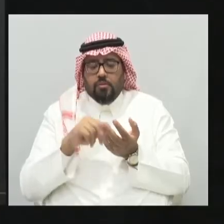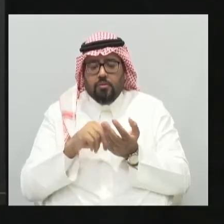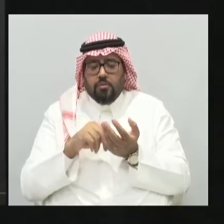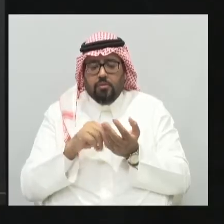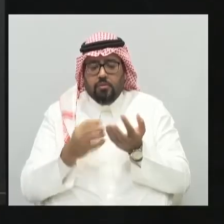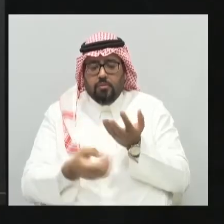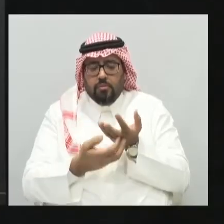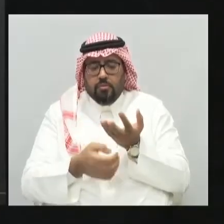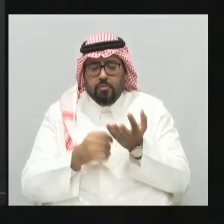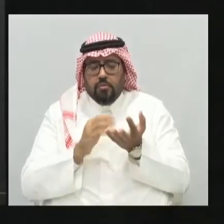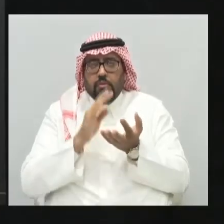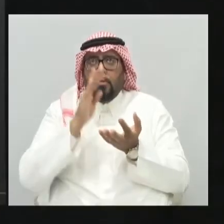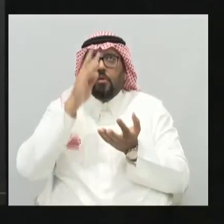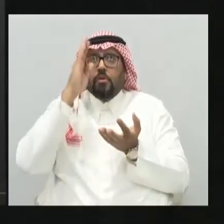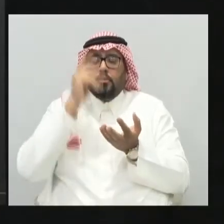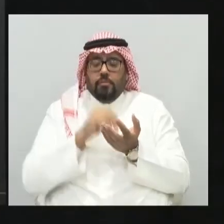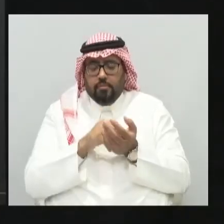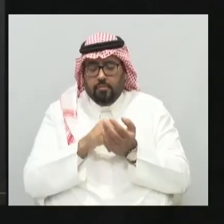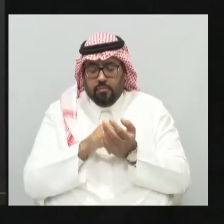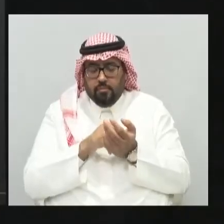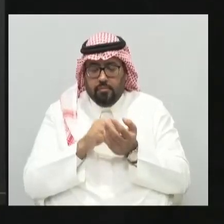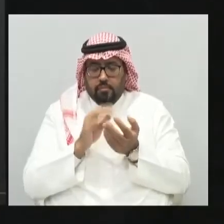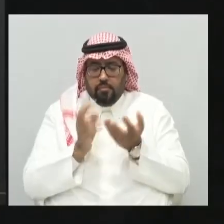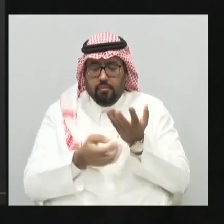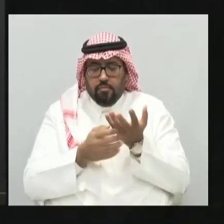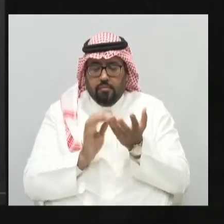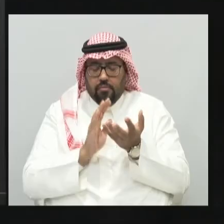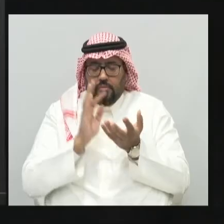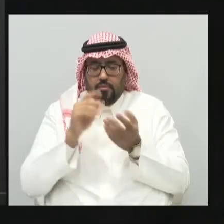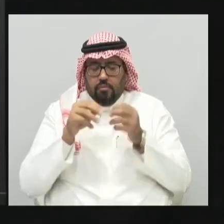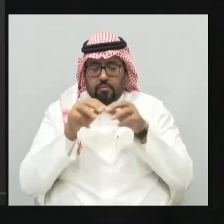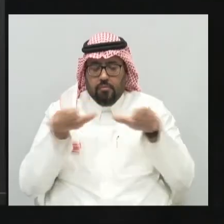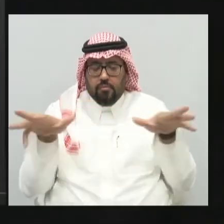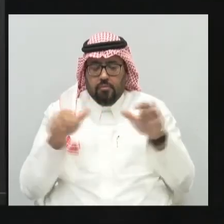عشان كده احنا نشوف البخار يطلع وينتشر